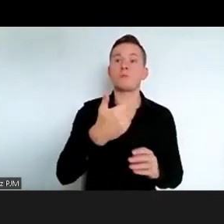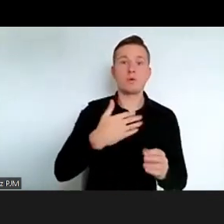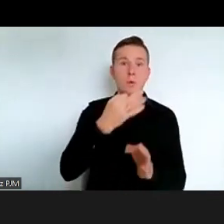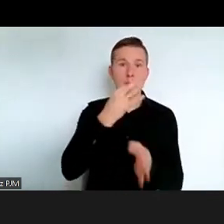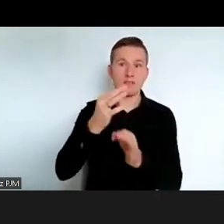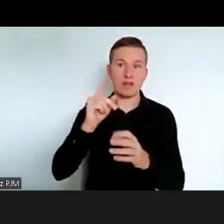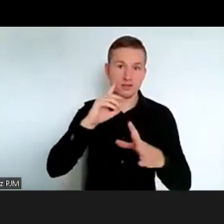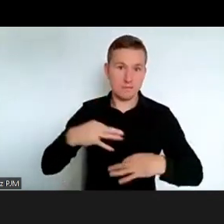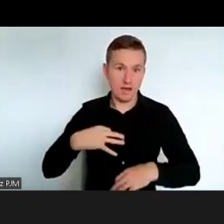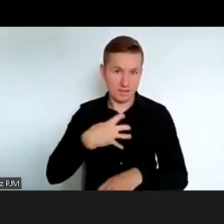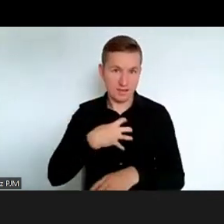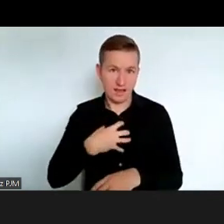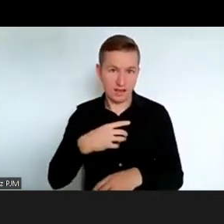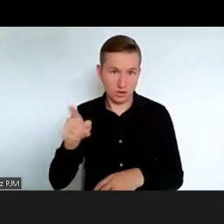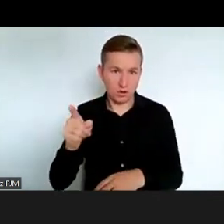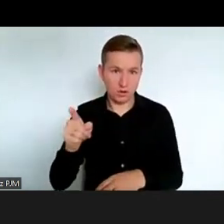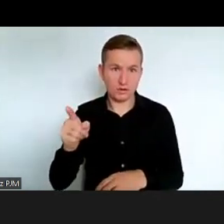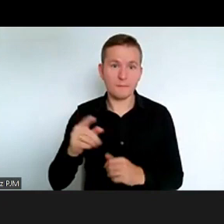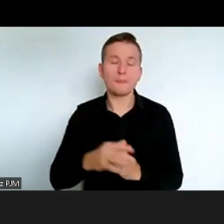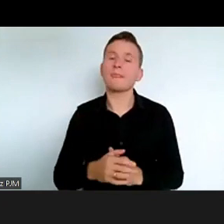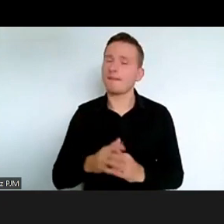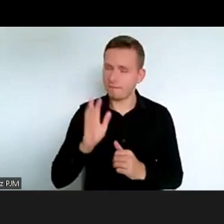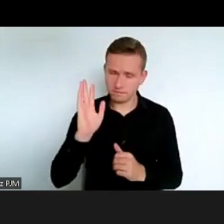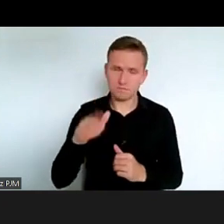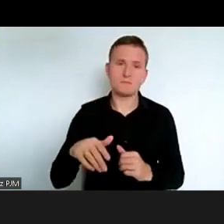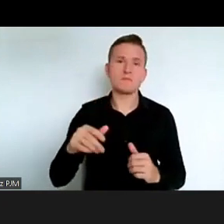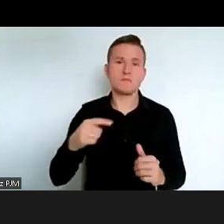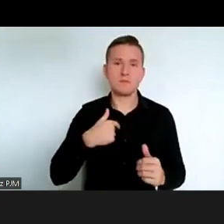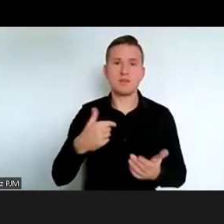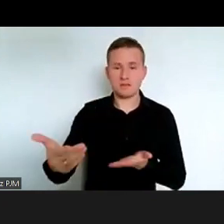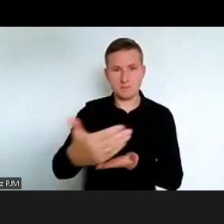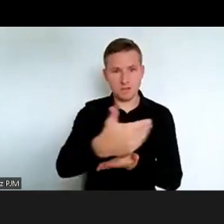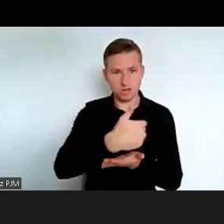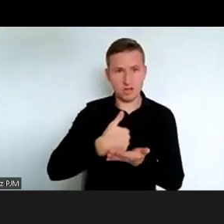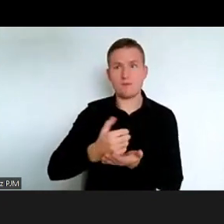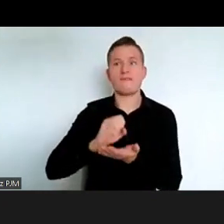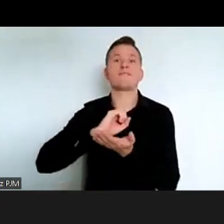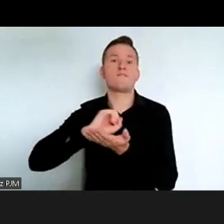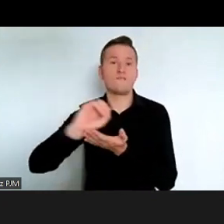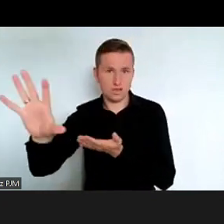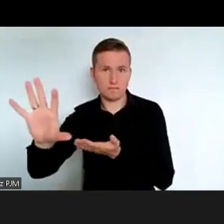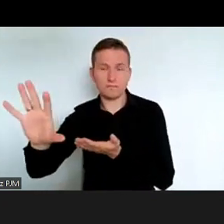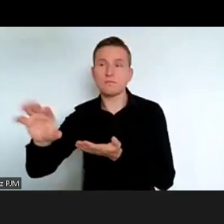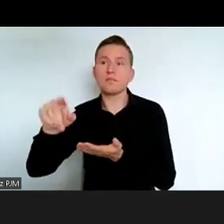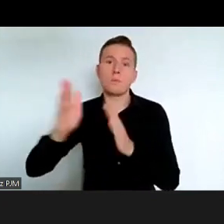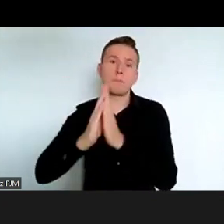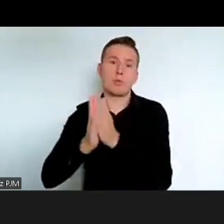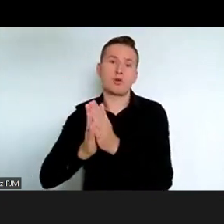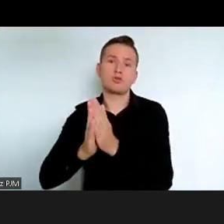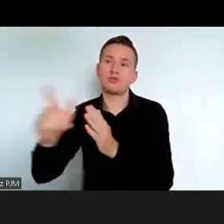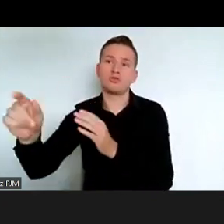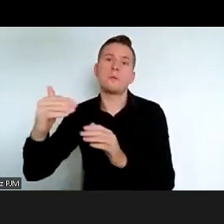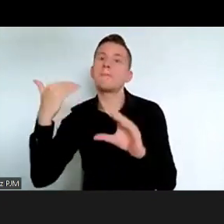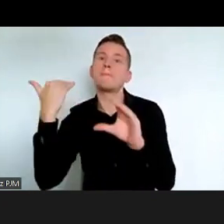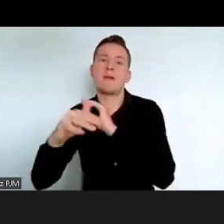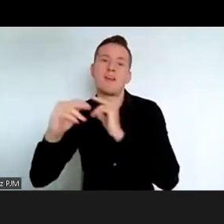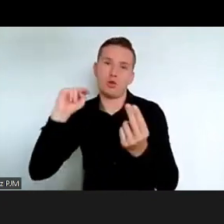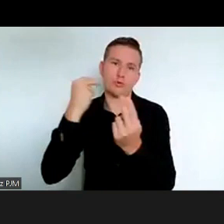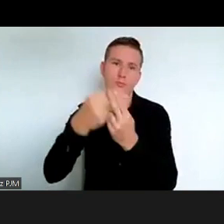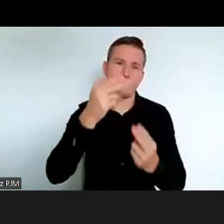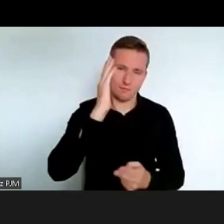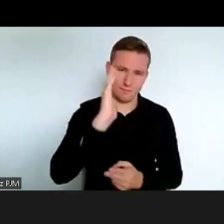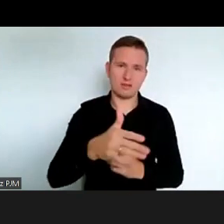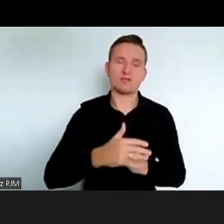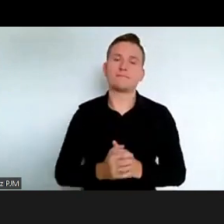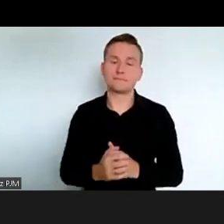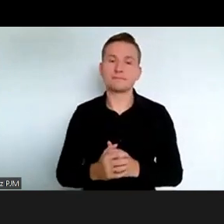dyrektora Śniegórskiego, jak najbardziej zbierzemy i poprosimy pana dyrektora o przygotowanie odpowiedzi. Prześlemy do państwa mailowo. Być